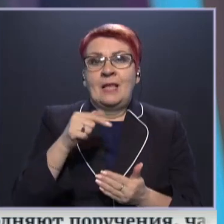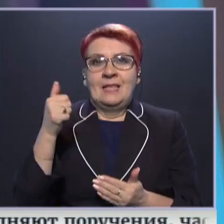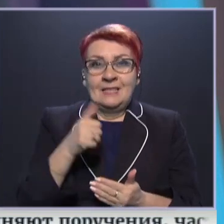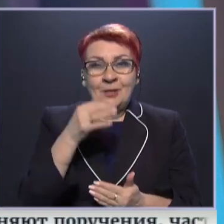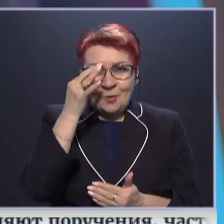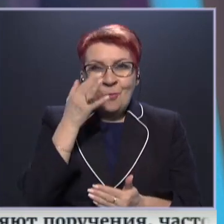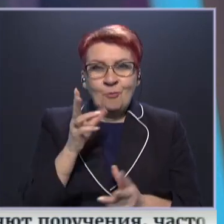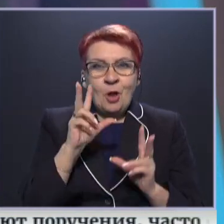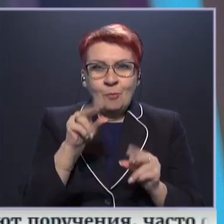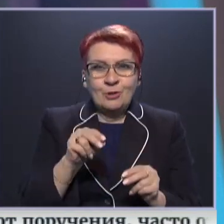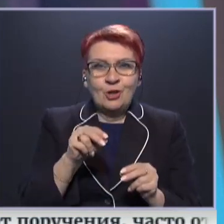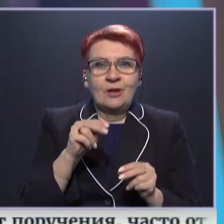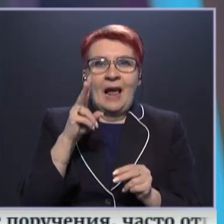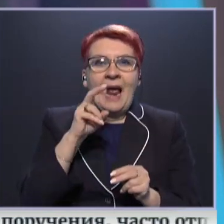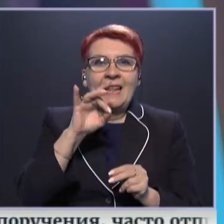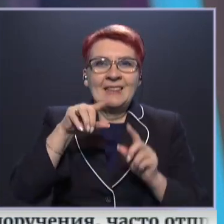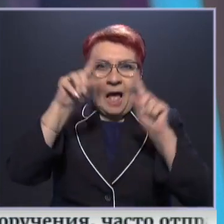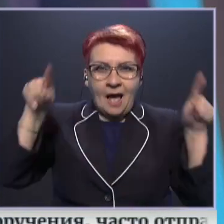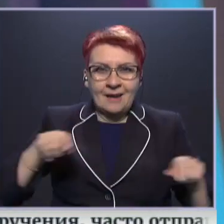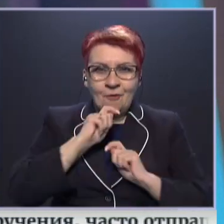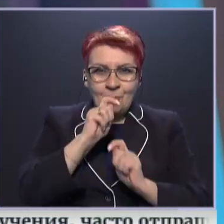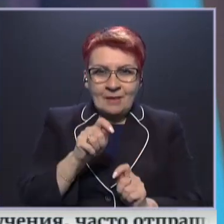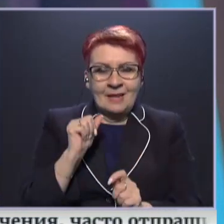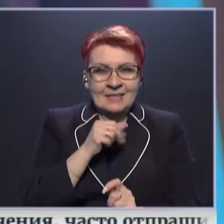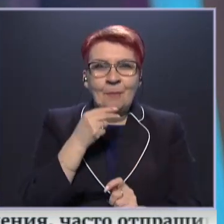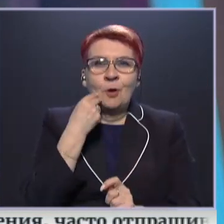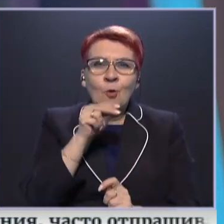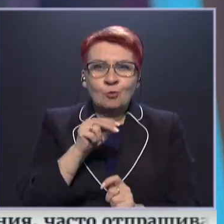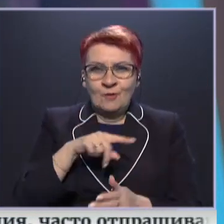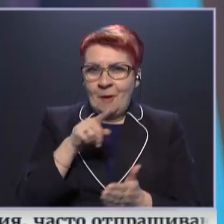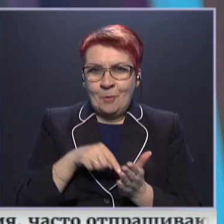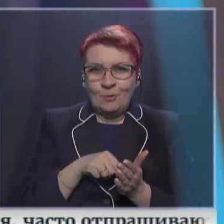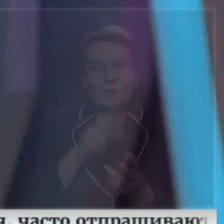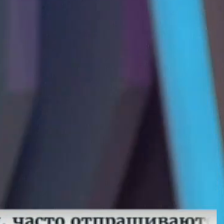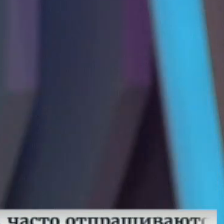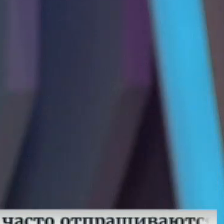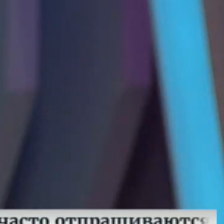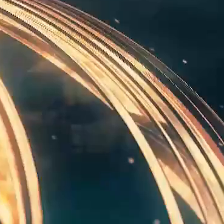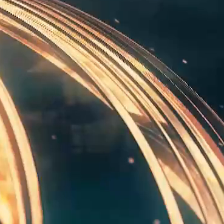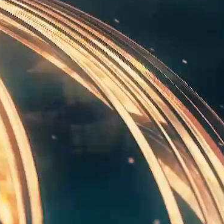Помните, мы вам обещали календарь за лучший вопрос. Так что все итоги подведем. Увидимся.